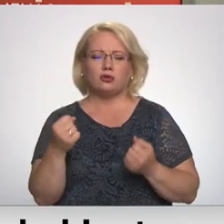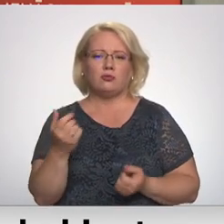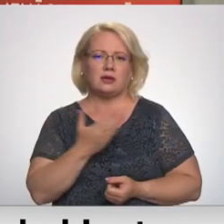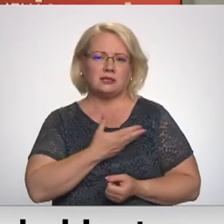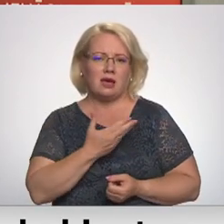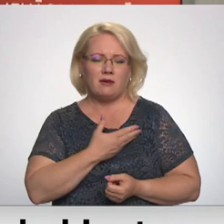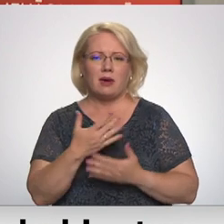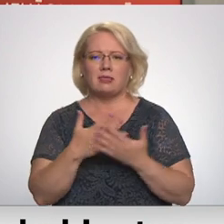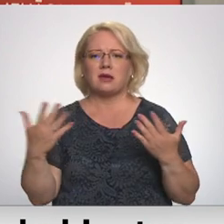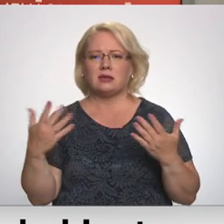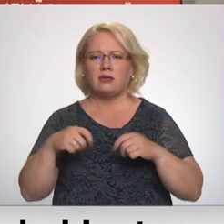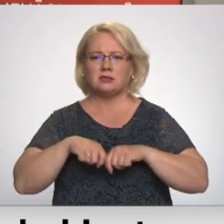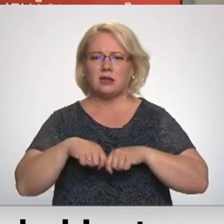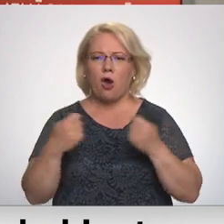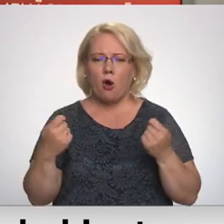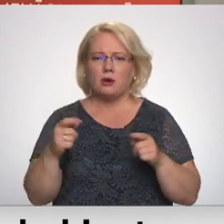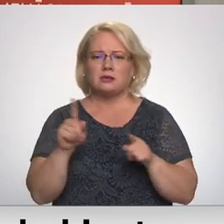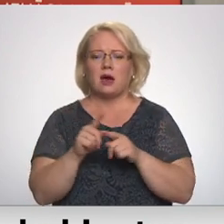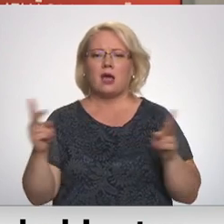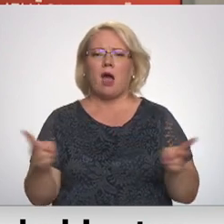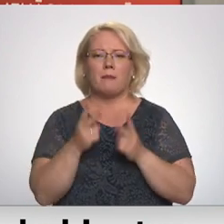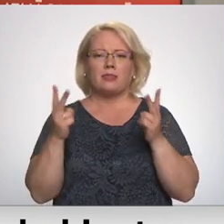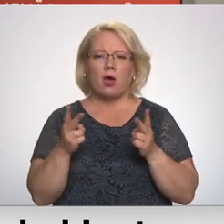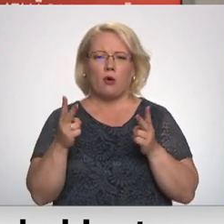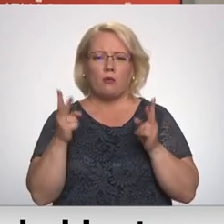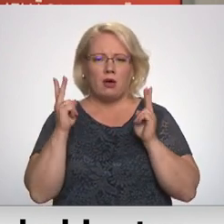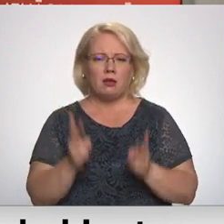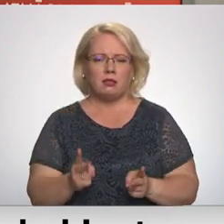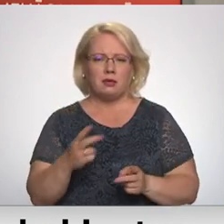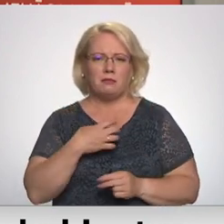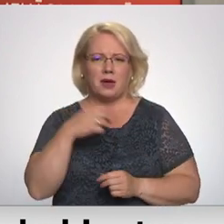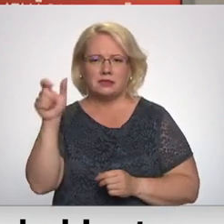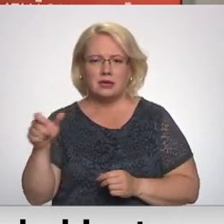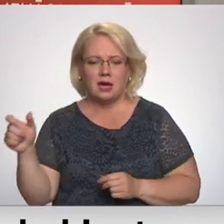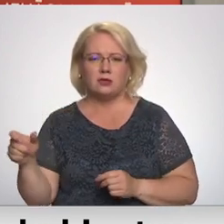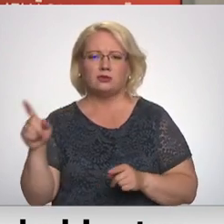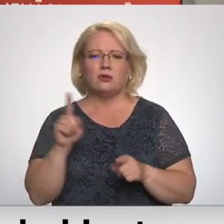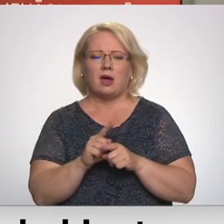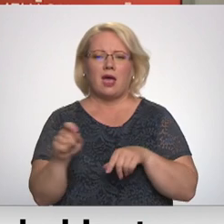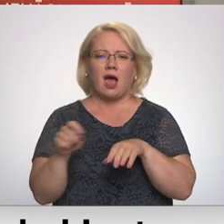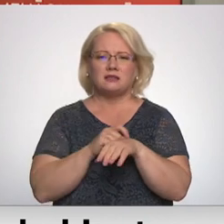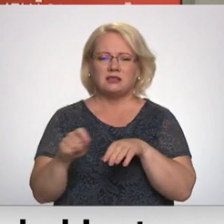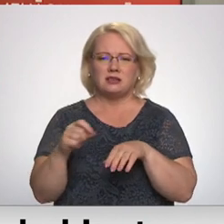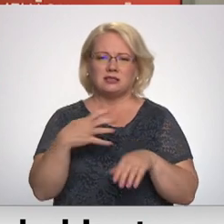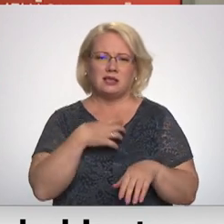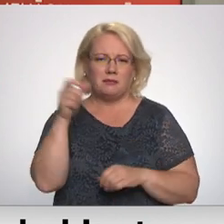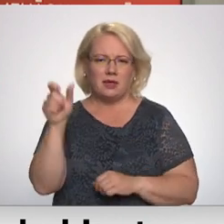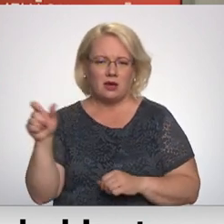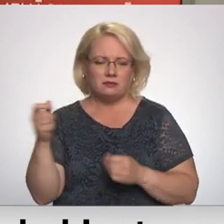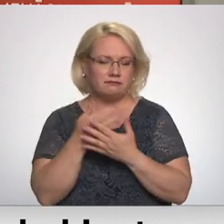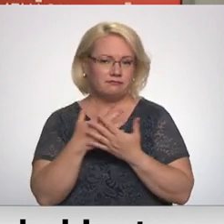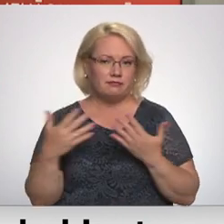politraumas, nevar nepieminēt arī apdegumu pacientus, onkohematoloģiskos pacientus un tā tālāk un tā joprojām. Tā